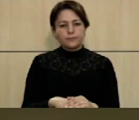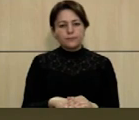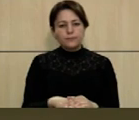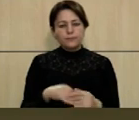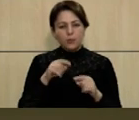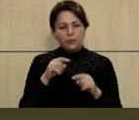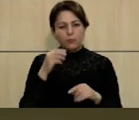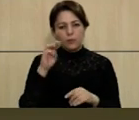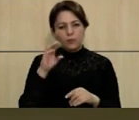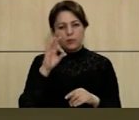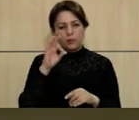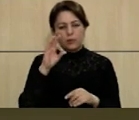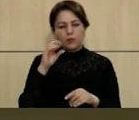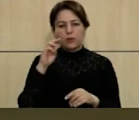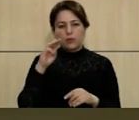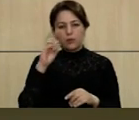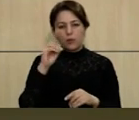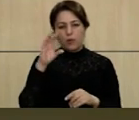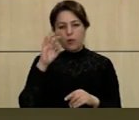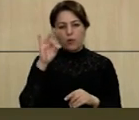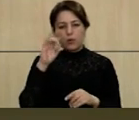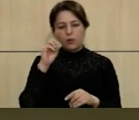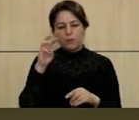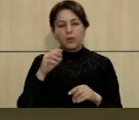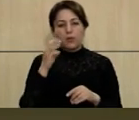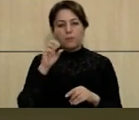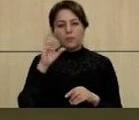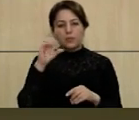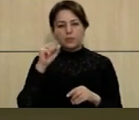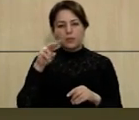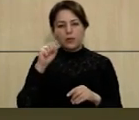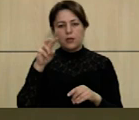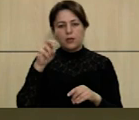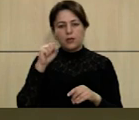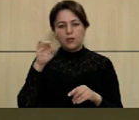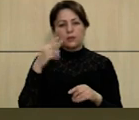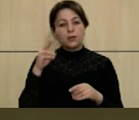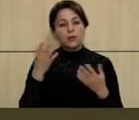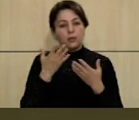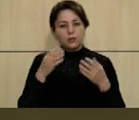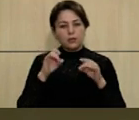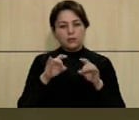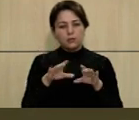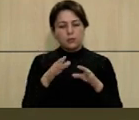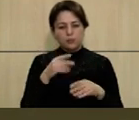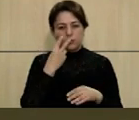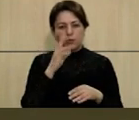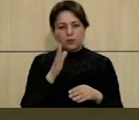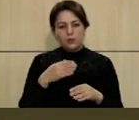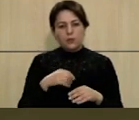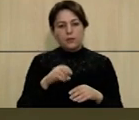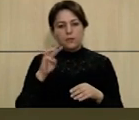Endi bu teoremani masalalarda qanday qilib qo'llashni siz bilan keling o'rganib chiqaylik. Demak,